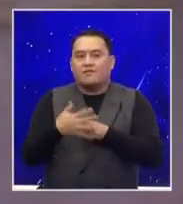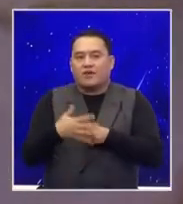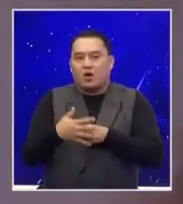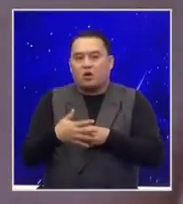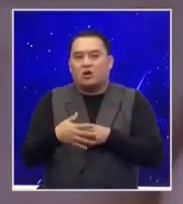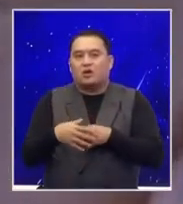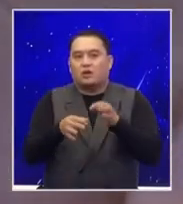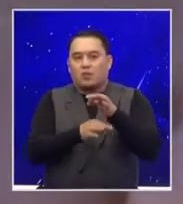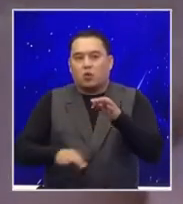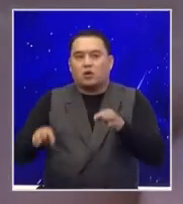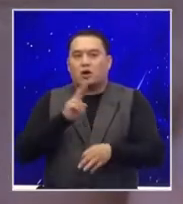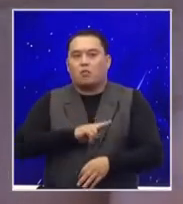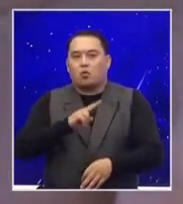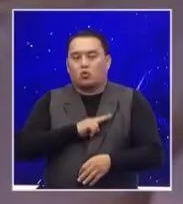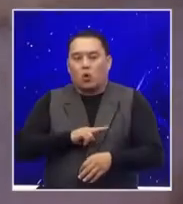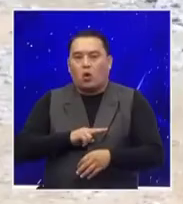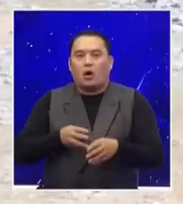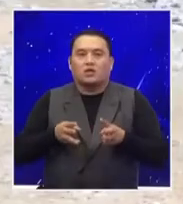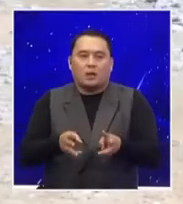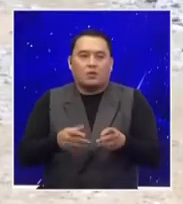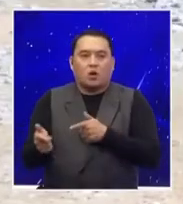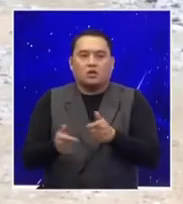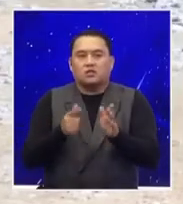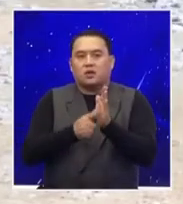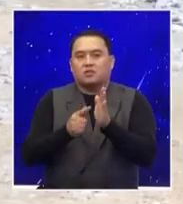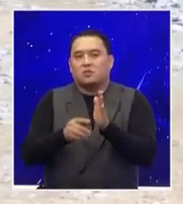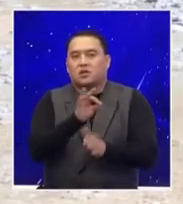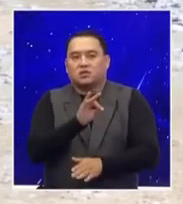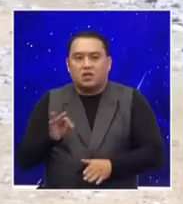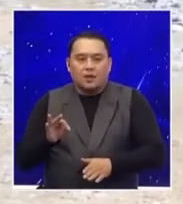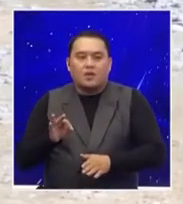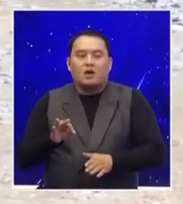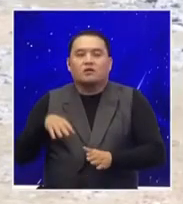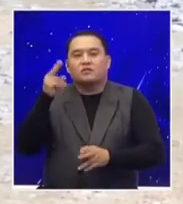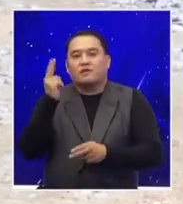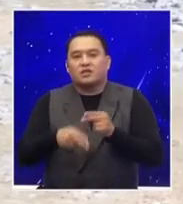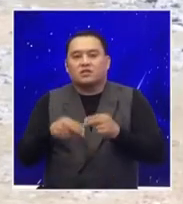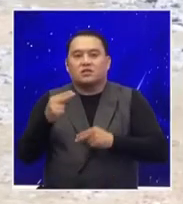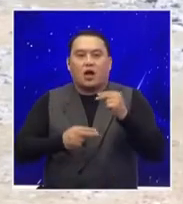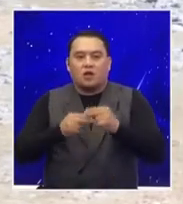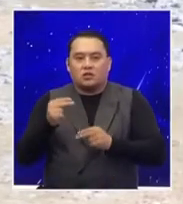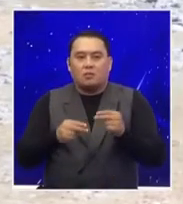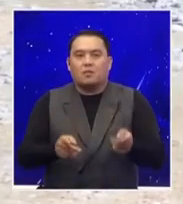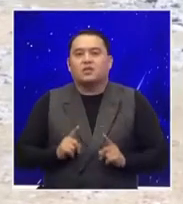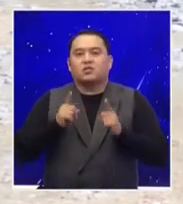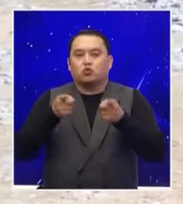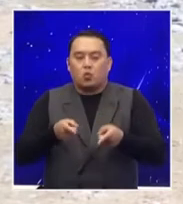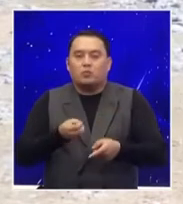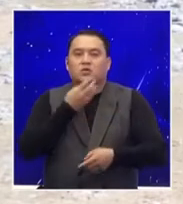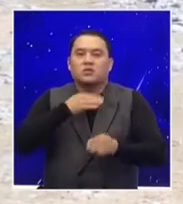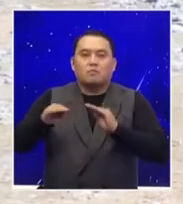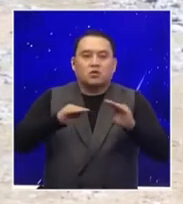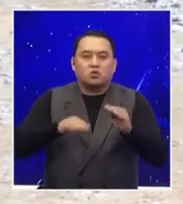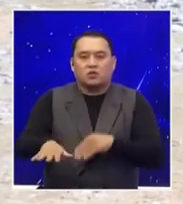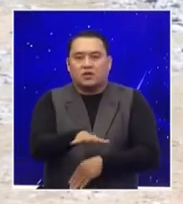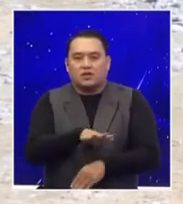и канализационные работы. Блок отопления готов на 70%. Также после завершения строительства мы приступим к благоустройству